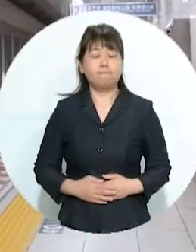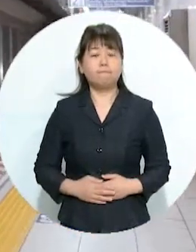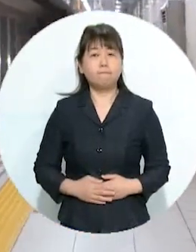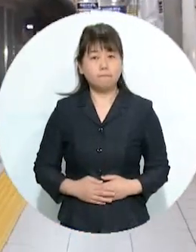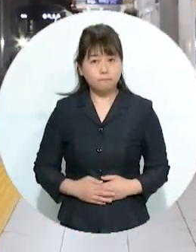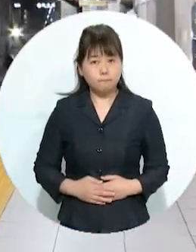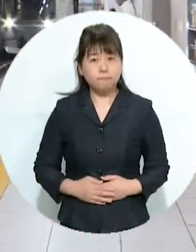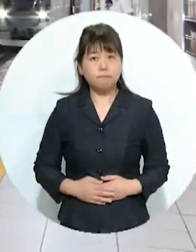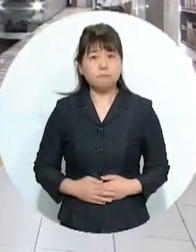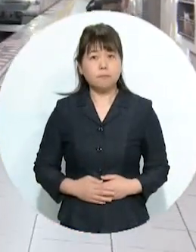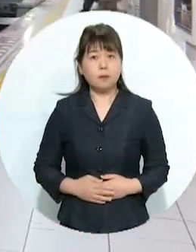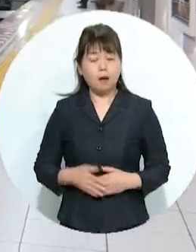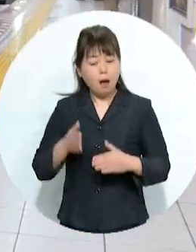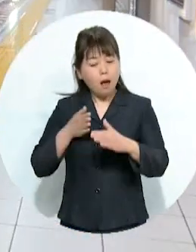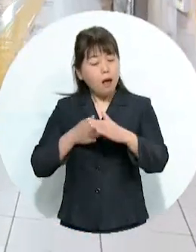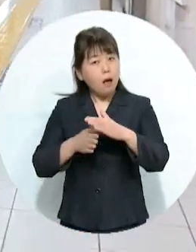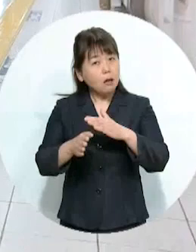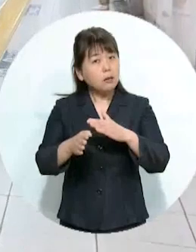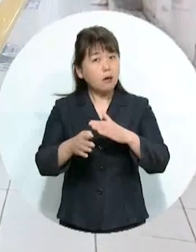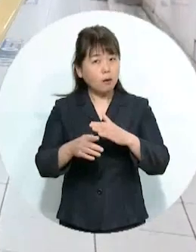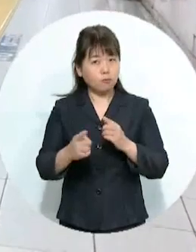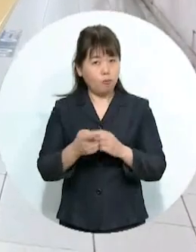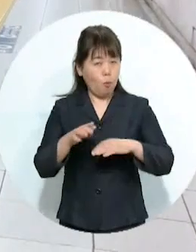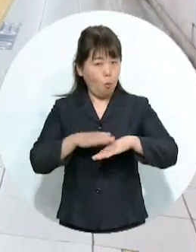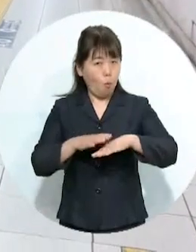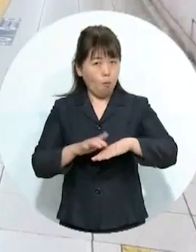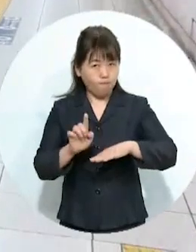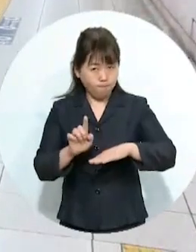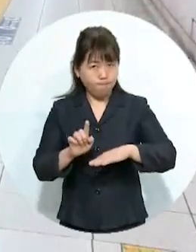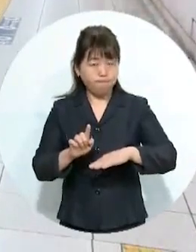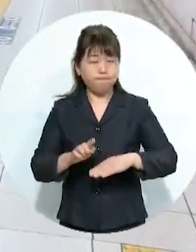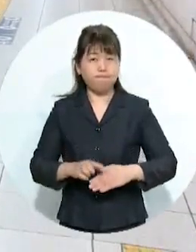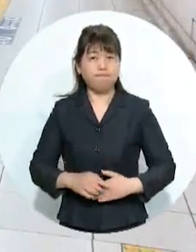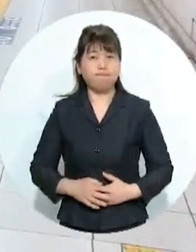そして走行中の電車への対策も。